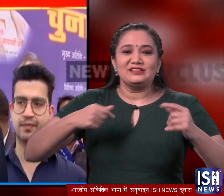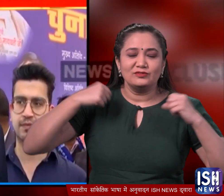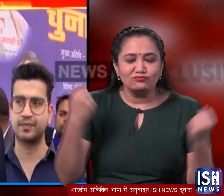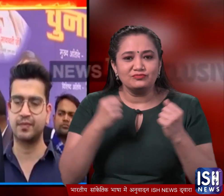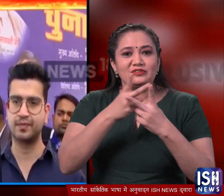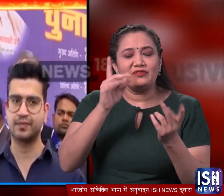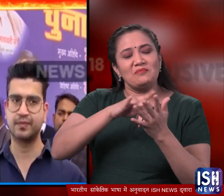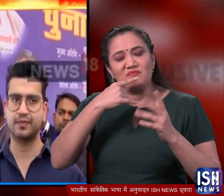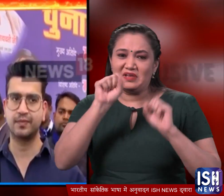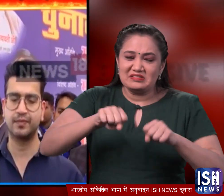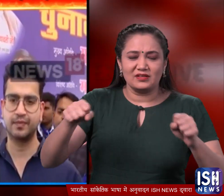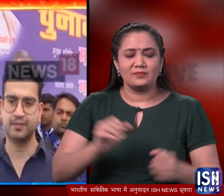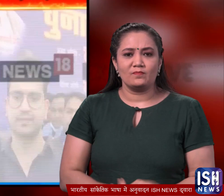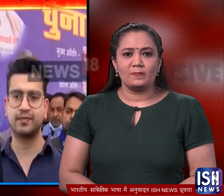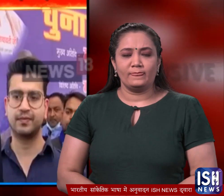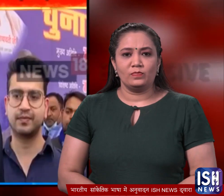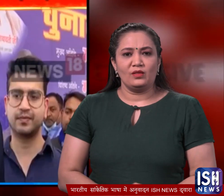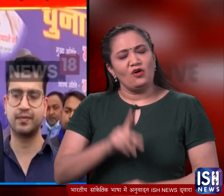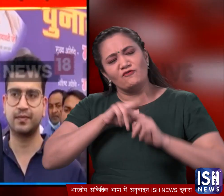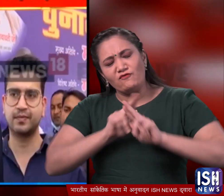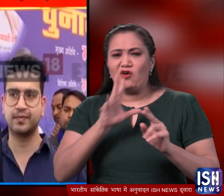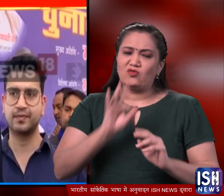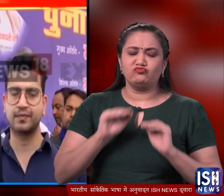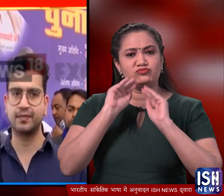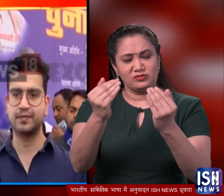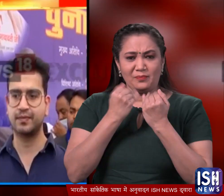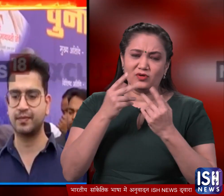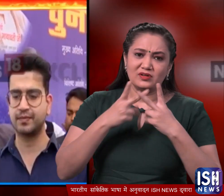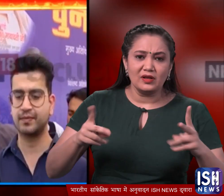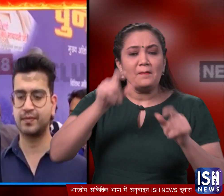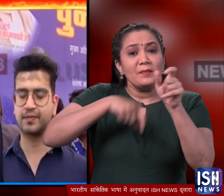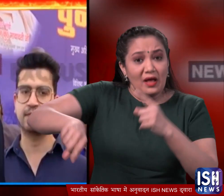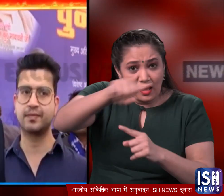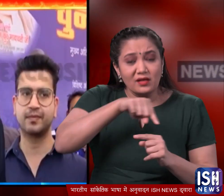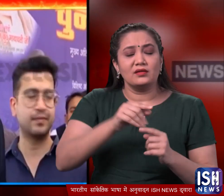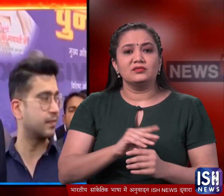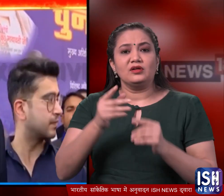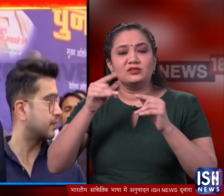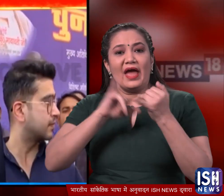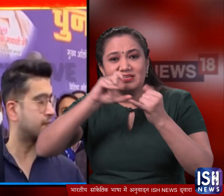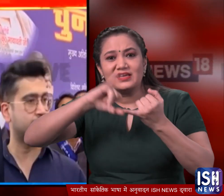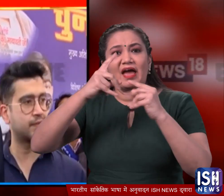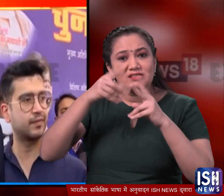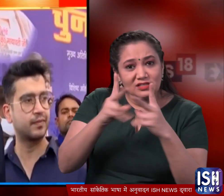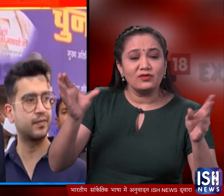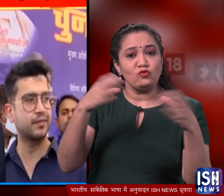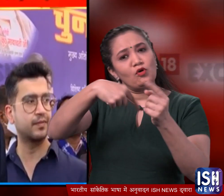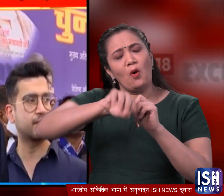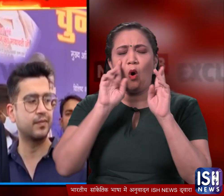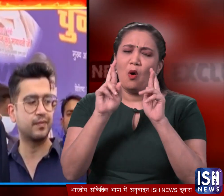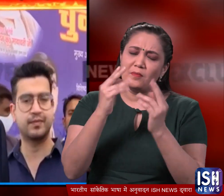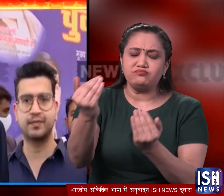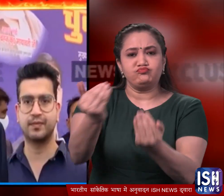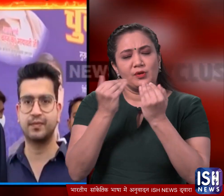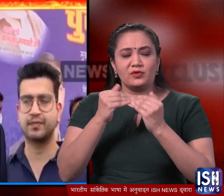गदगद पार्टी नेताओं ने कई और दावे भी कर दिए। डाटा तो 100% है ही है। बाकी लोग भी जो हैं और जो दलित समाज में आते हैं